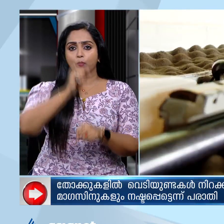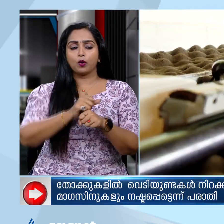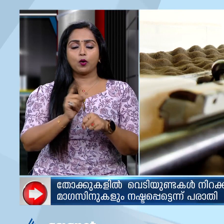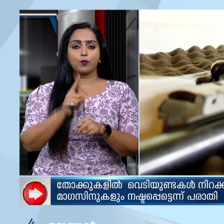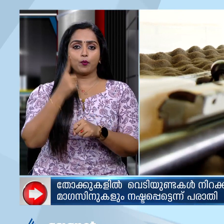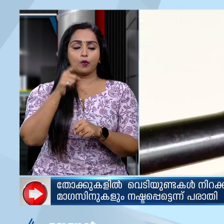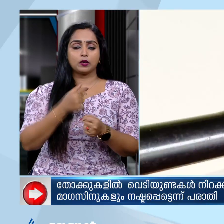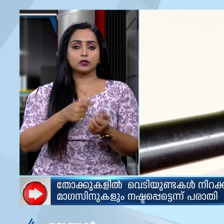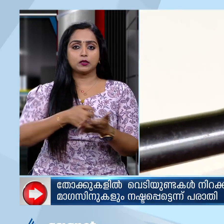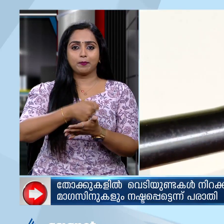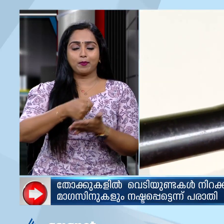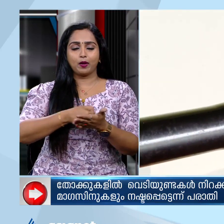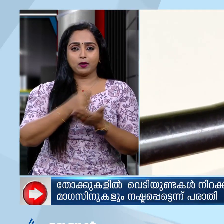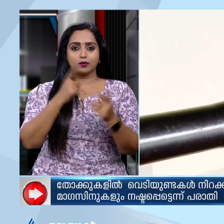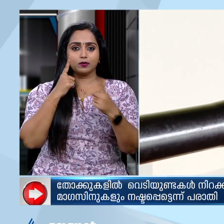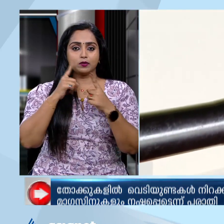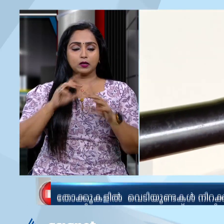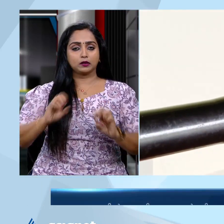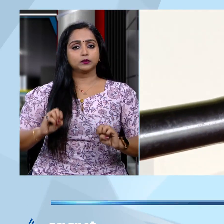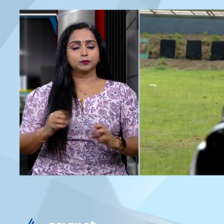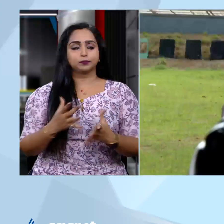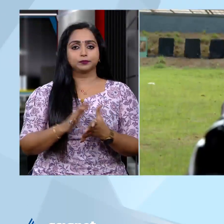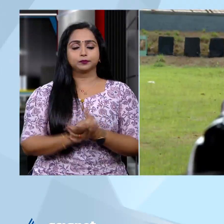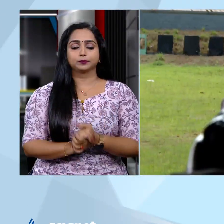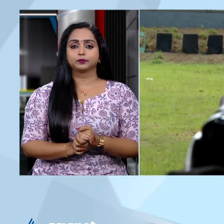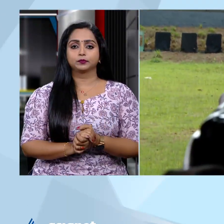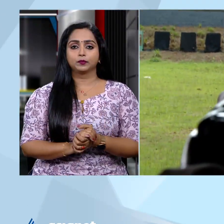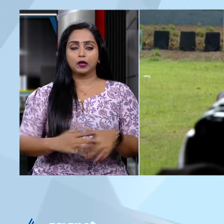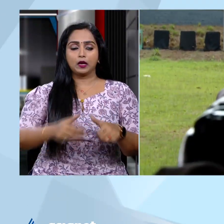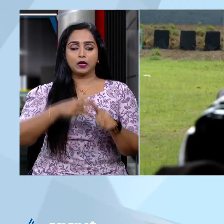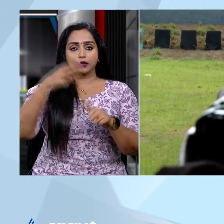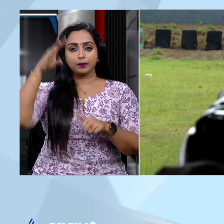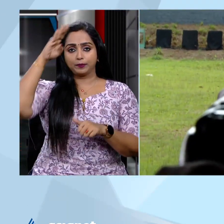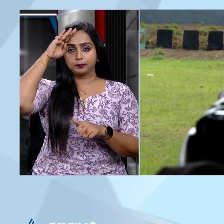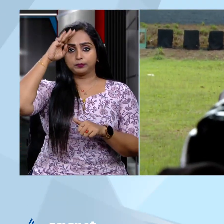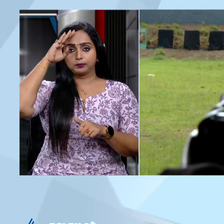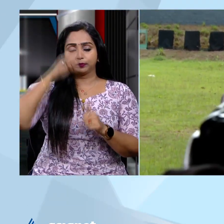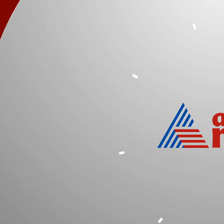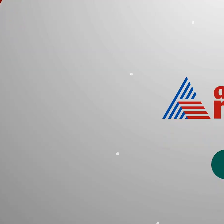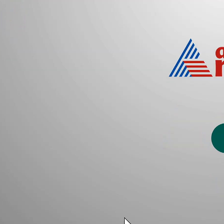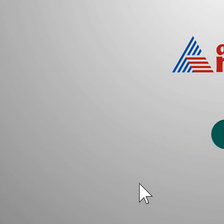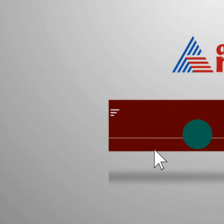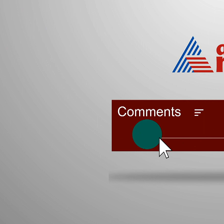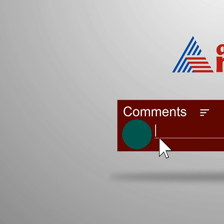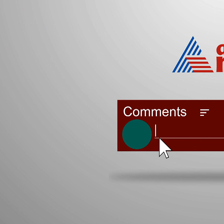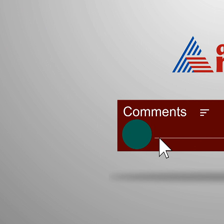അന്വേഷണം തുടങ്ങി. മുട്ടത്തു നിന്നും അനീഷ് ടോമിനൊപ്പം KV സന്തോഷ് കുമാർ, ഏഷ്യാനെറ്റ് ന്യൂസ്,